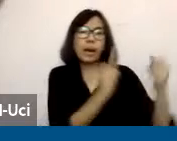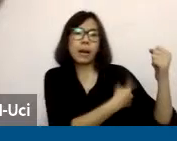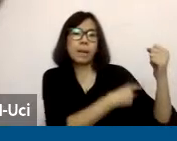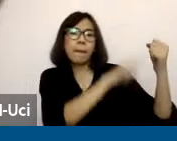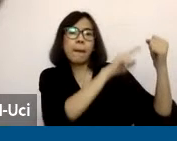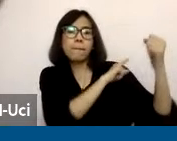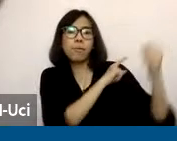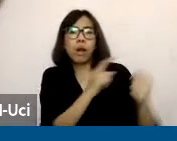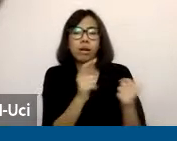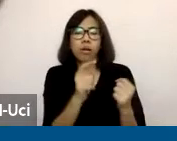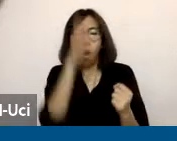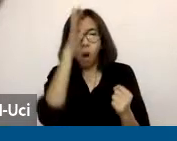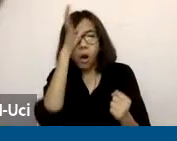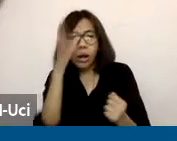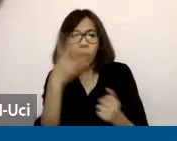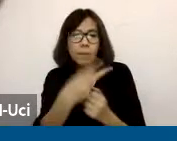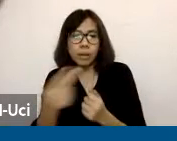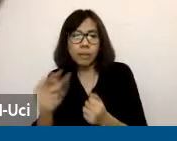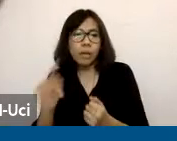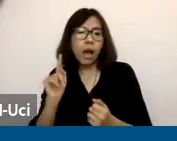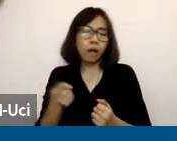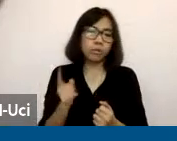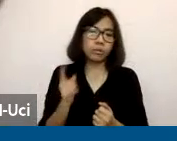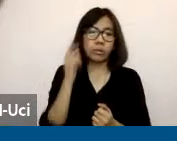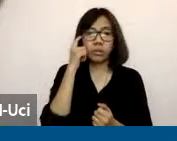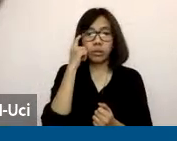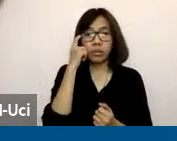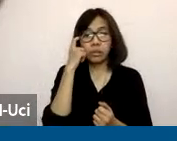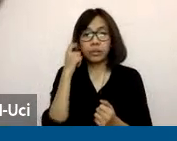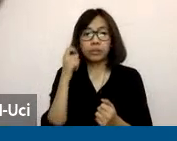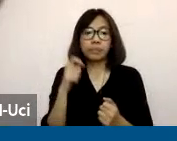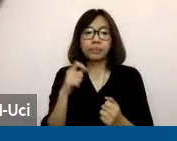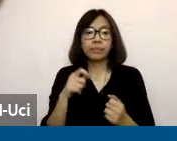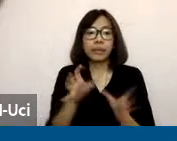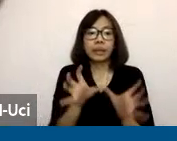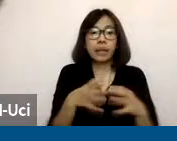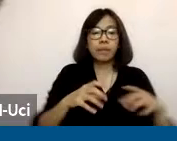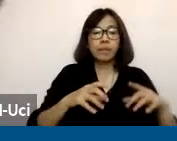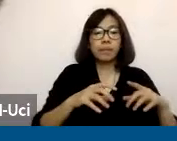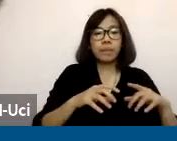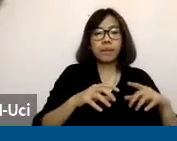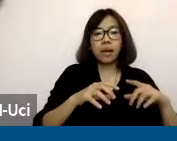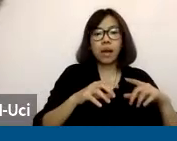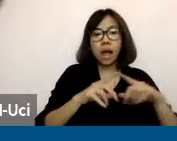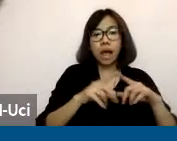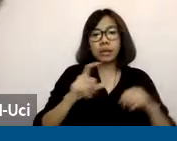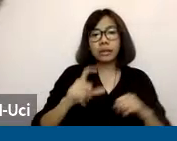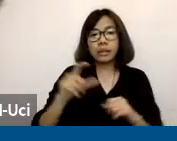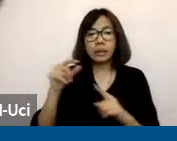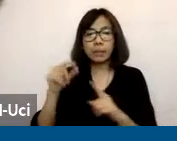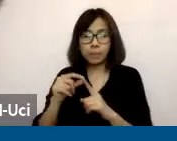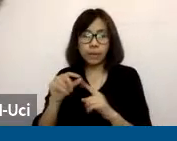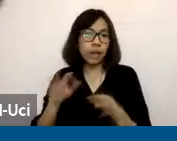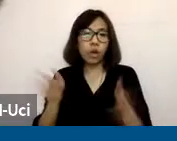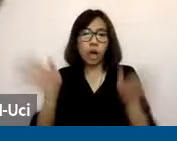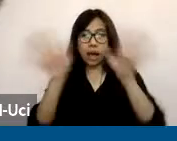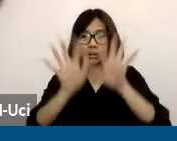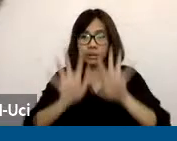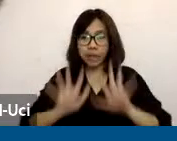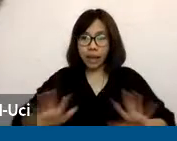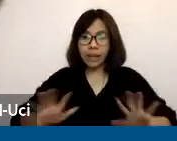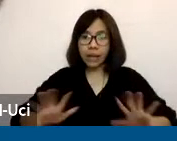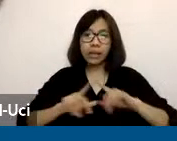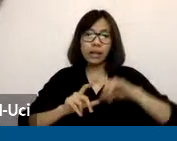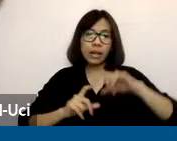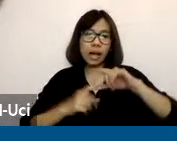implementasinya nah Komite ASEAN untuk perlindungan konsumen sudah merumuskan satu rencana